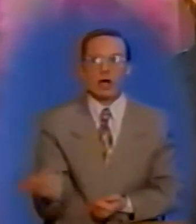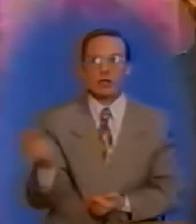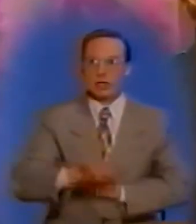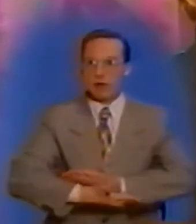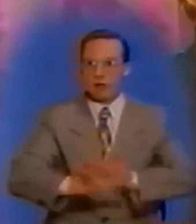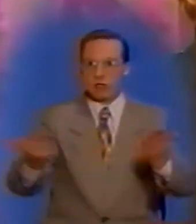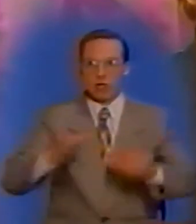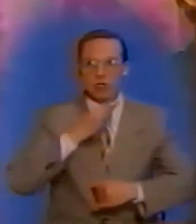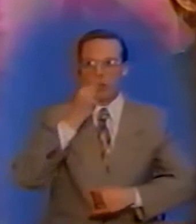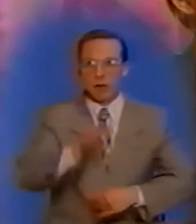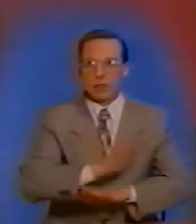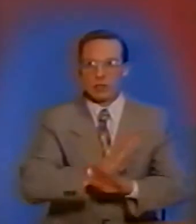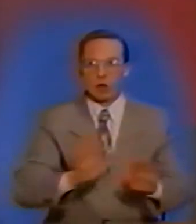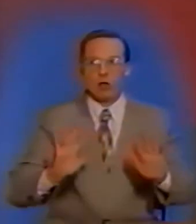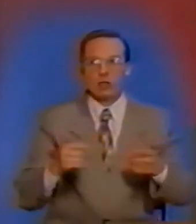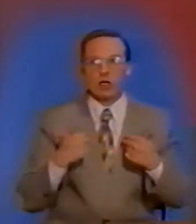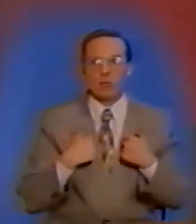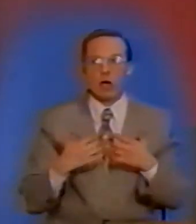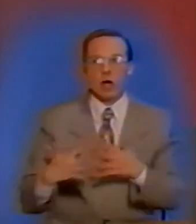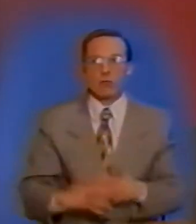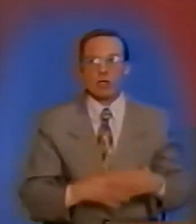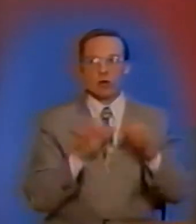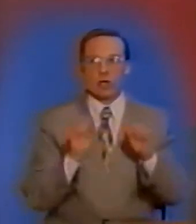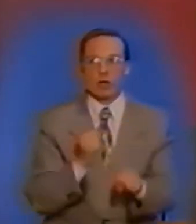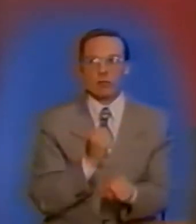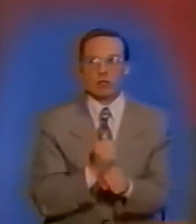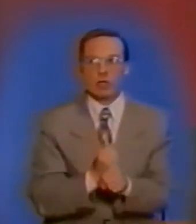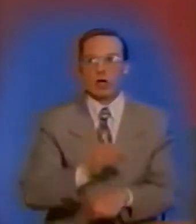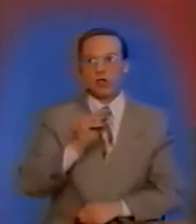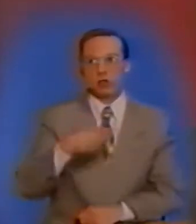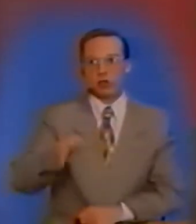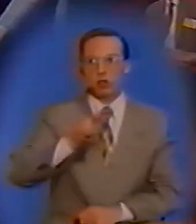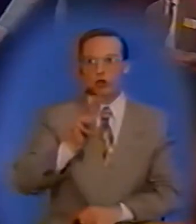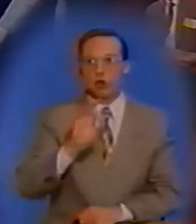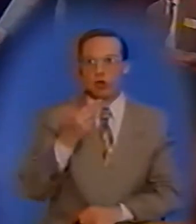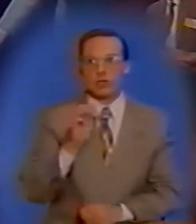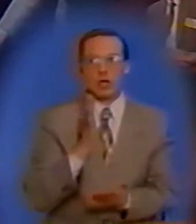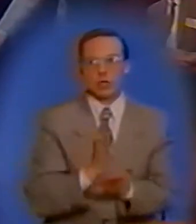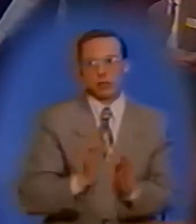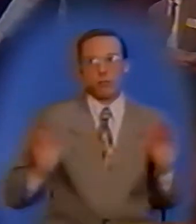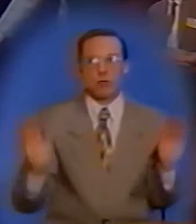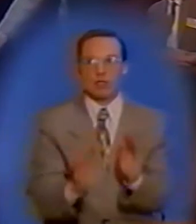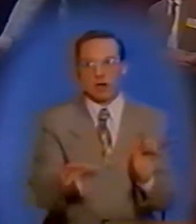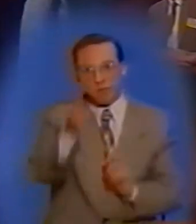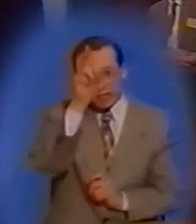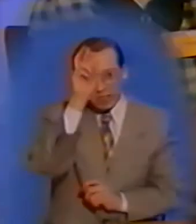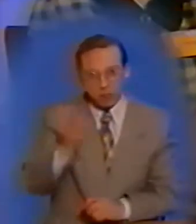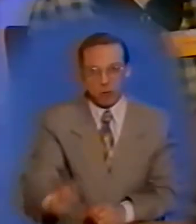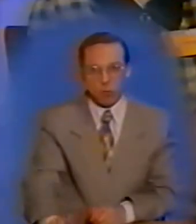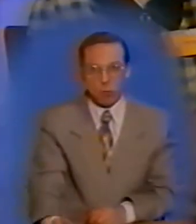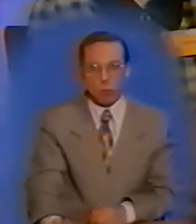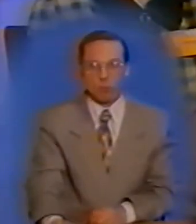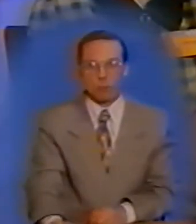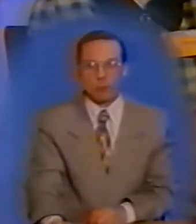ir nepasako. Taip kaip galbūt Amerikoje tai gali padaryti Eltonas Džonas. Gal tiesiog esame per maža valstybė?